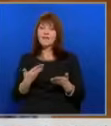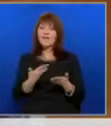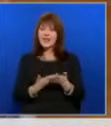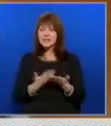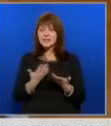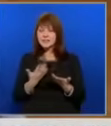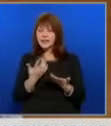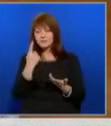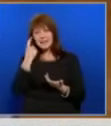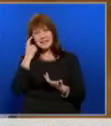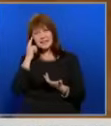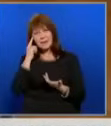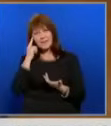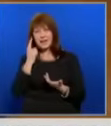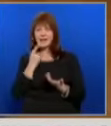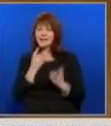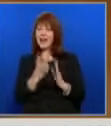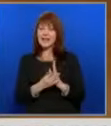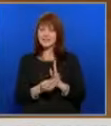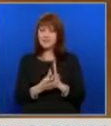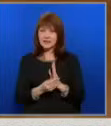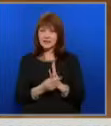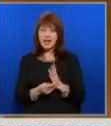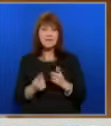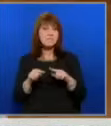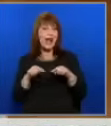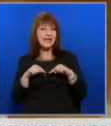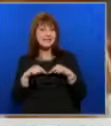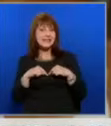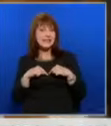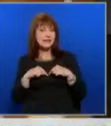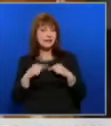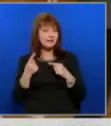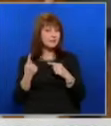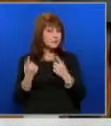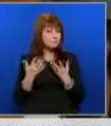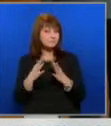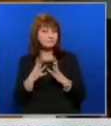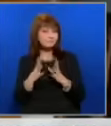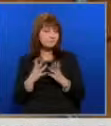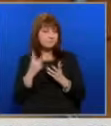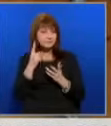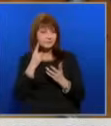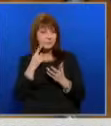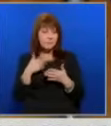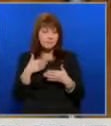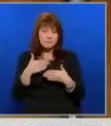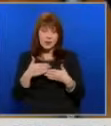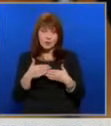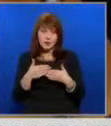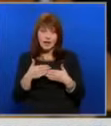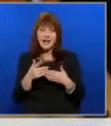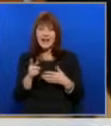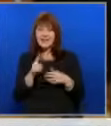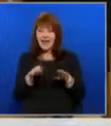достоверността на експертизата, което всъщност съда може би преодоля по единствения възможен начин. Заради